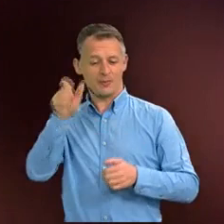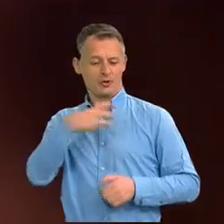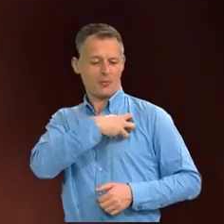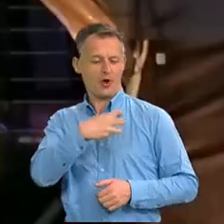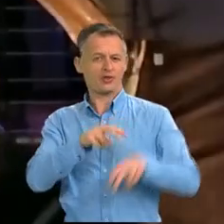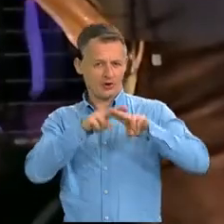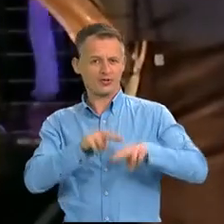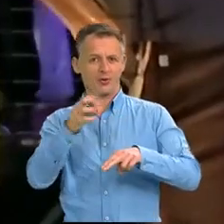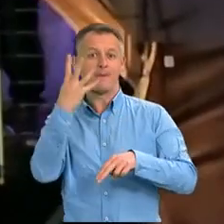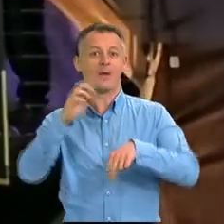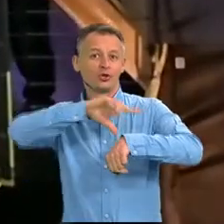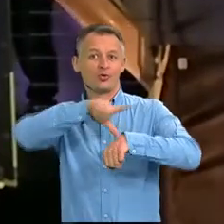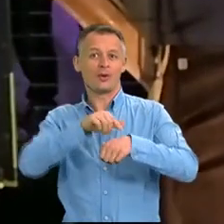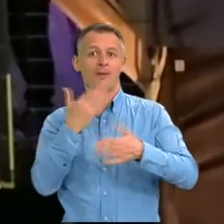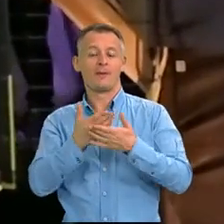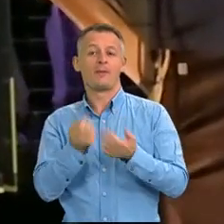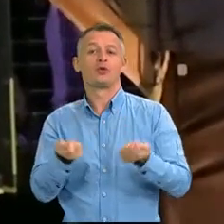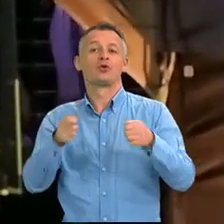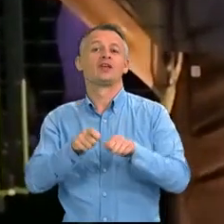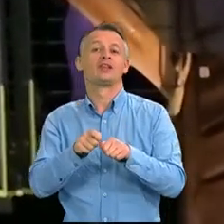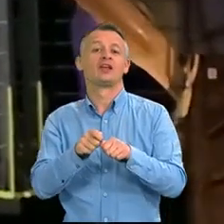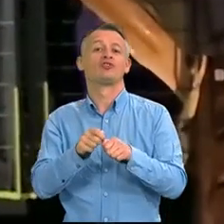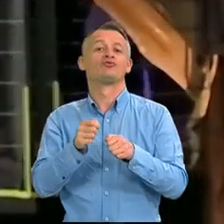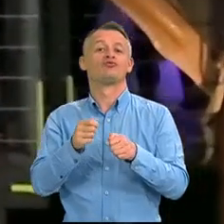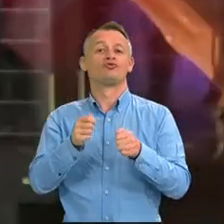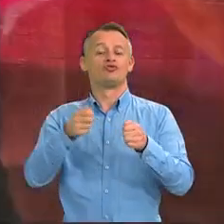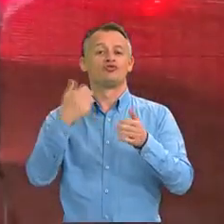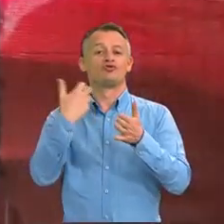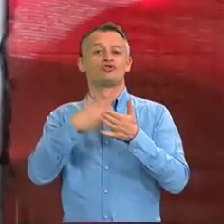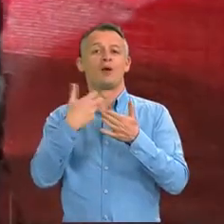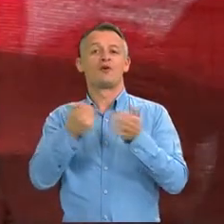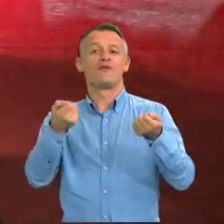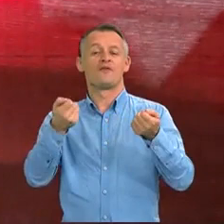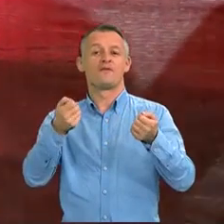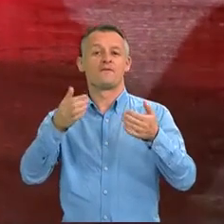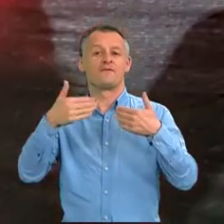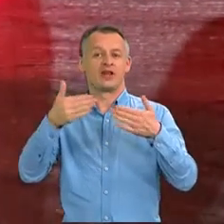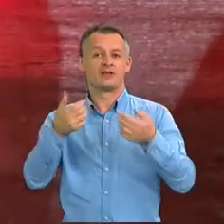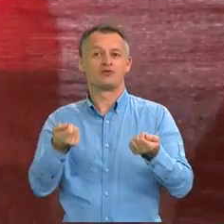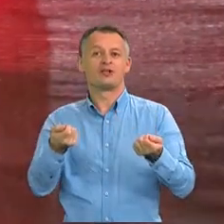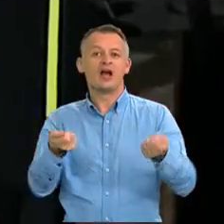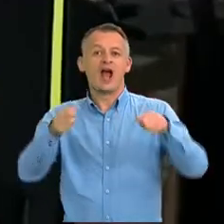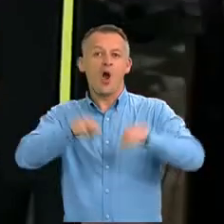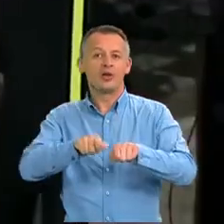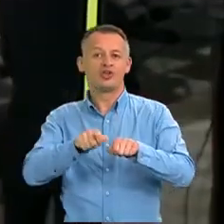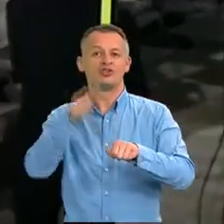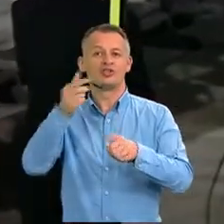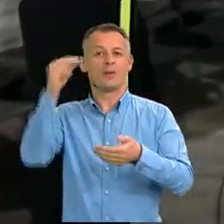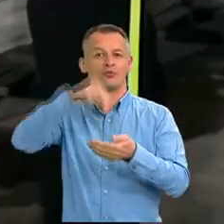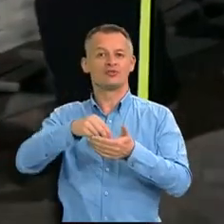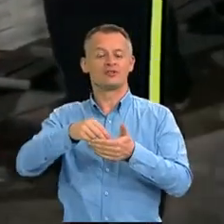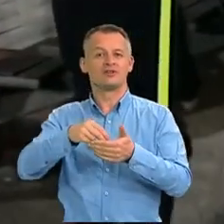ore. Pentru discreție maximă, geamurile restaurantului au fost acoperite, iar în jur au fost montate garduri cu plase.